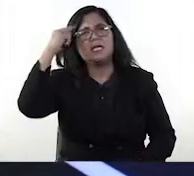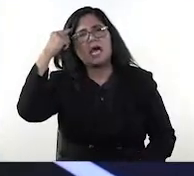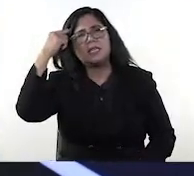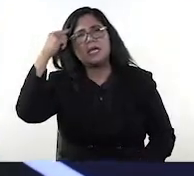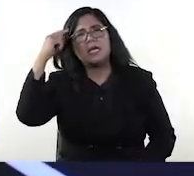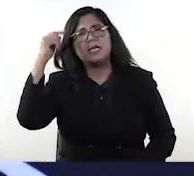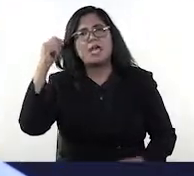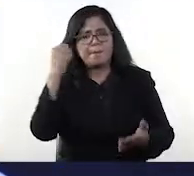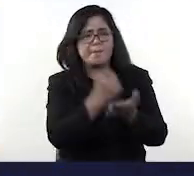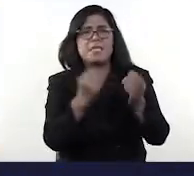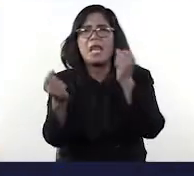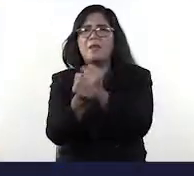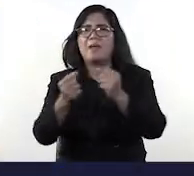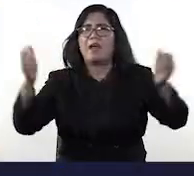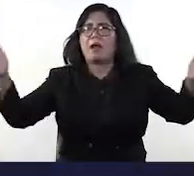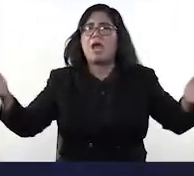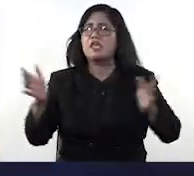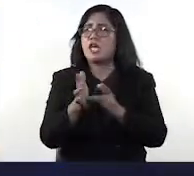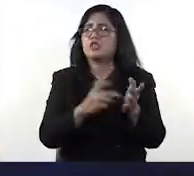Yesus bukan orang kafir